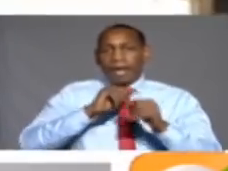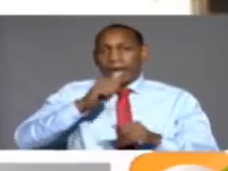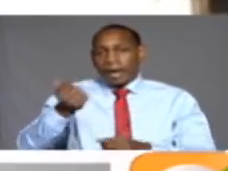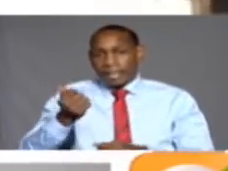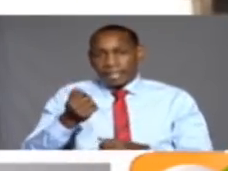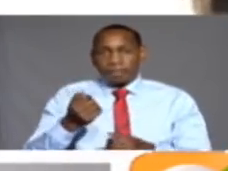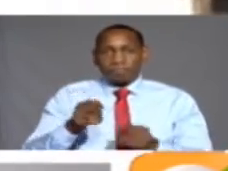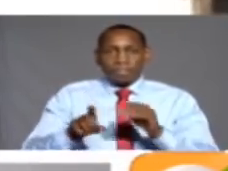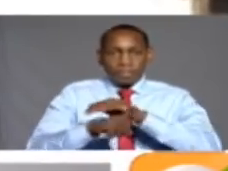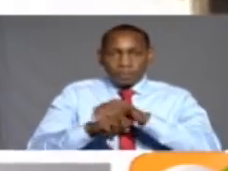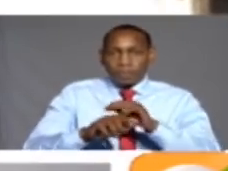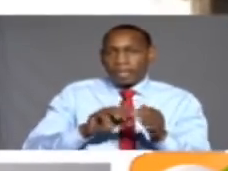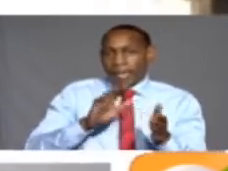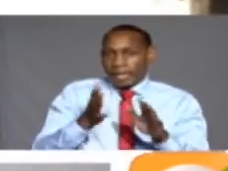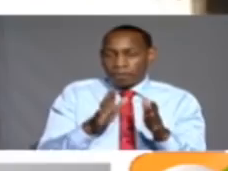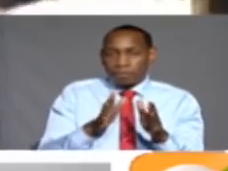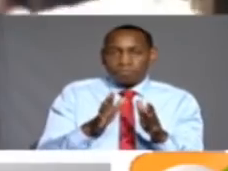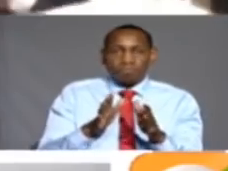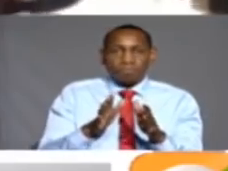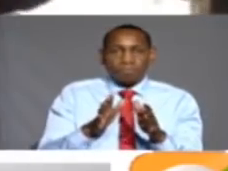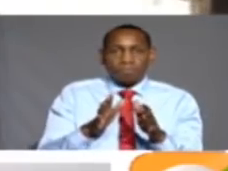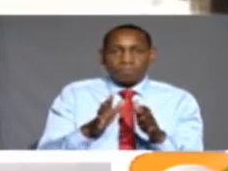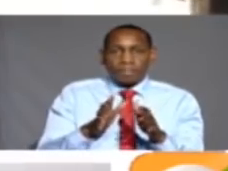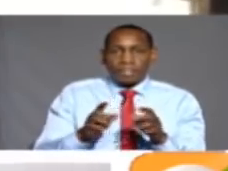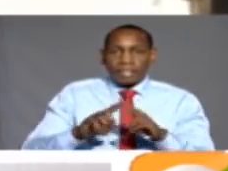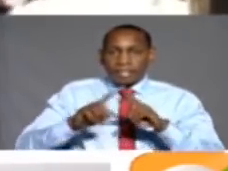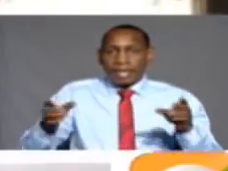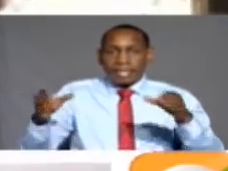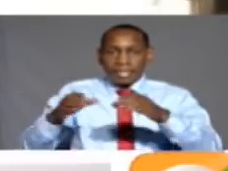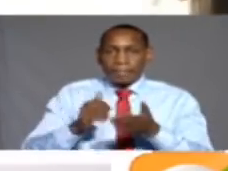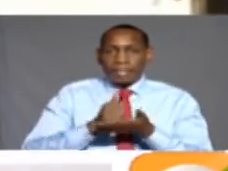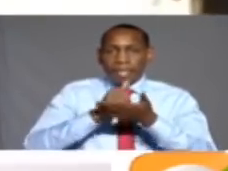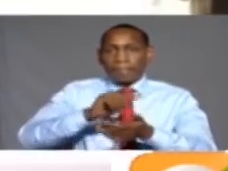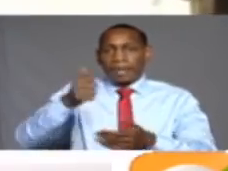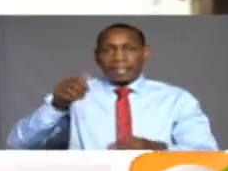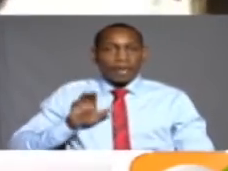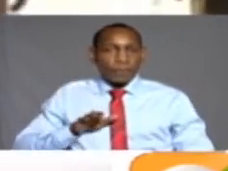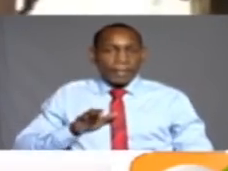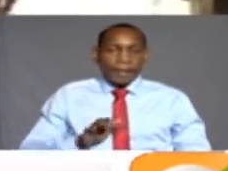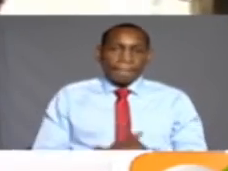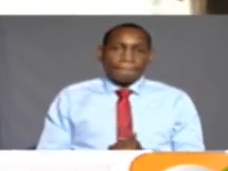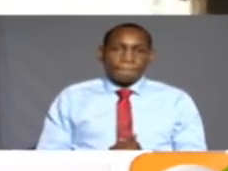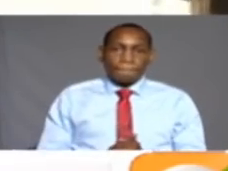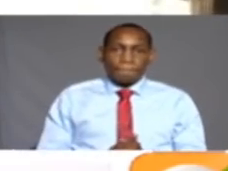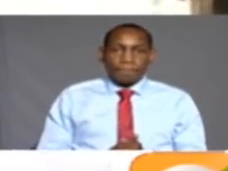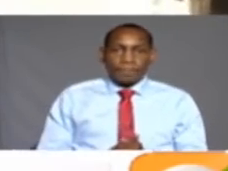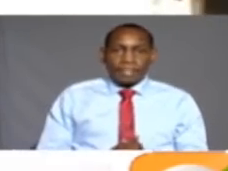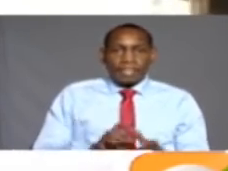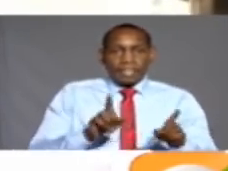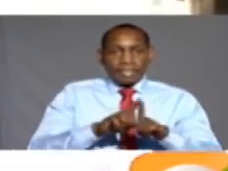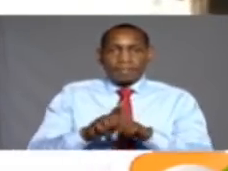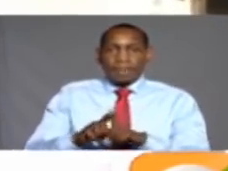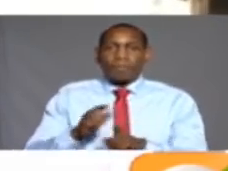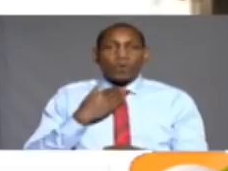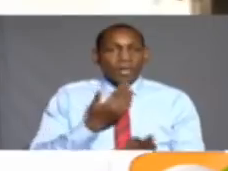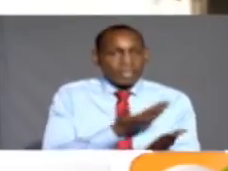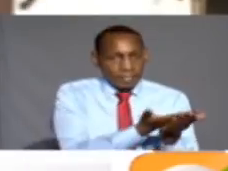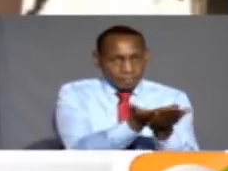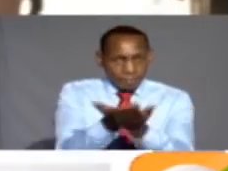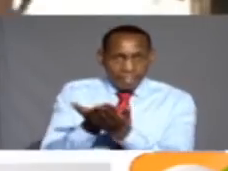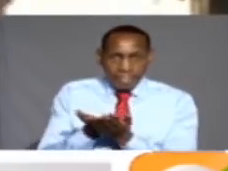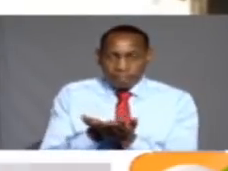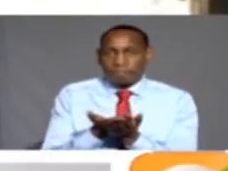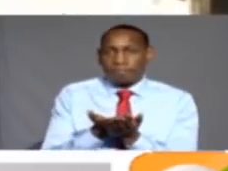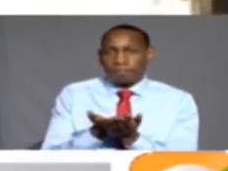niweze kufomu kama kijikampuni cha kusaidia wanawake wenzangu. Hata pia ningependa kuwaomba, kuna